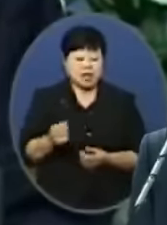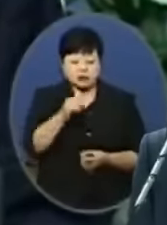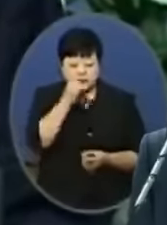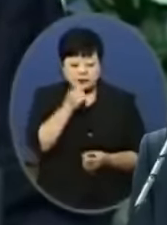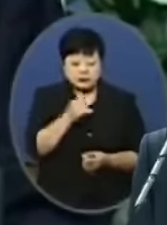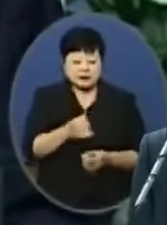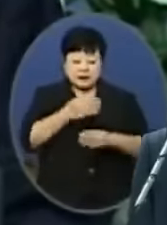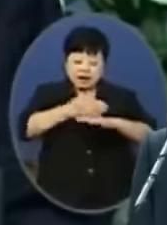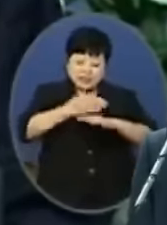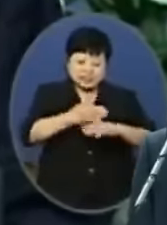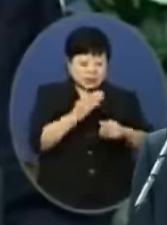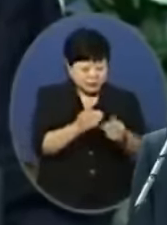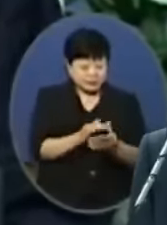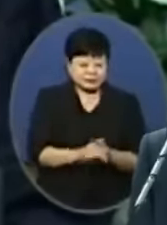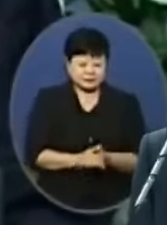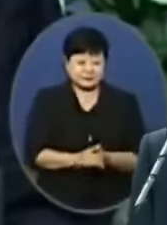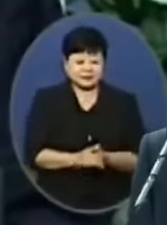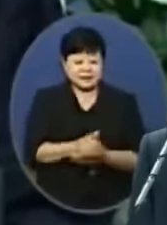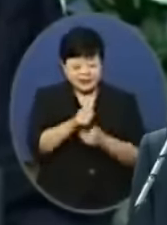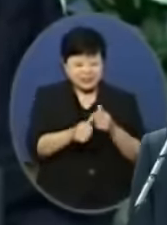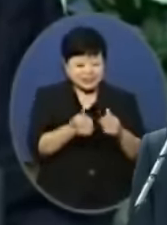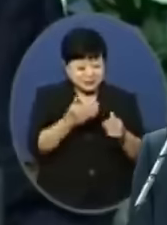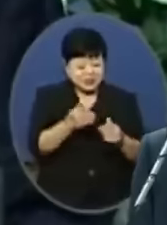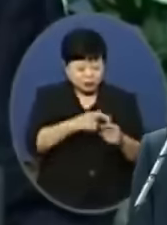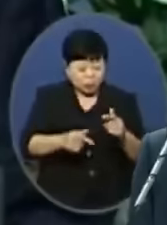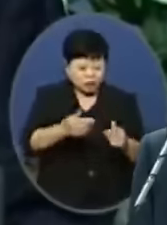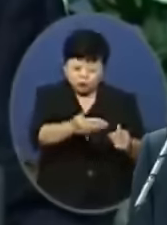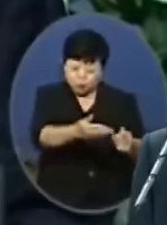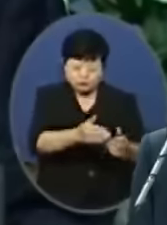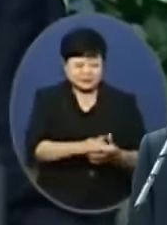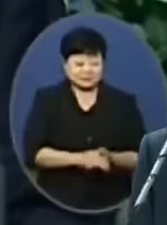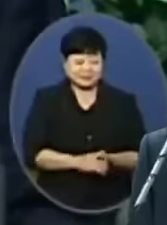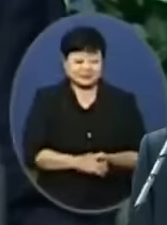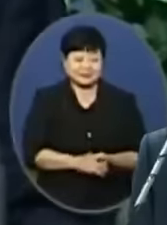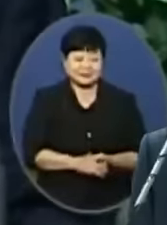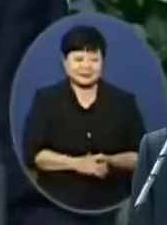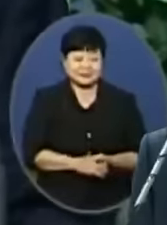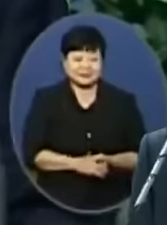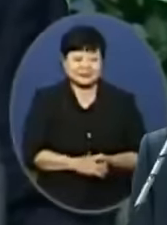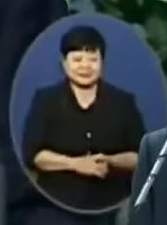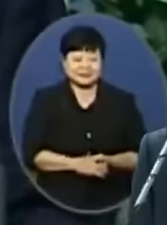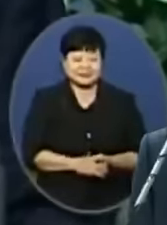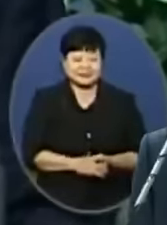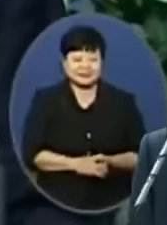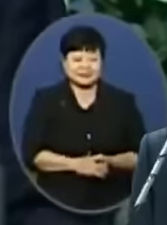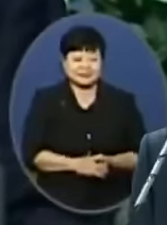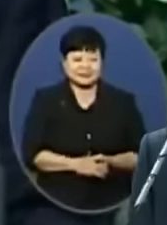것을 자꾸 감사하십시오. 그러면 하나님이 더 줄 것입니다. 그렇게